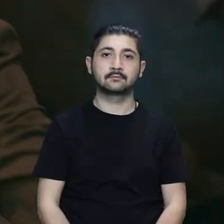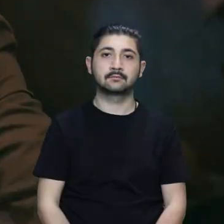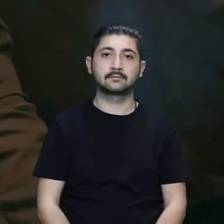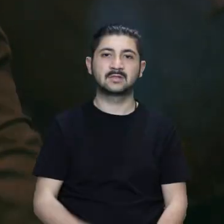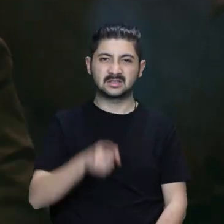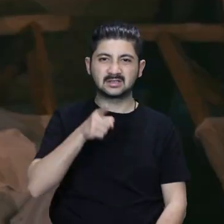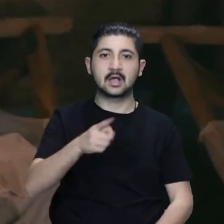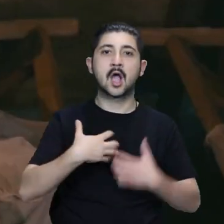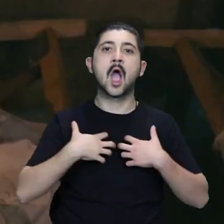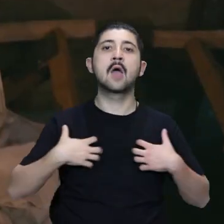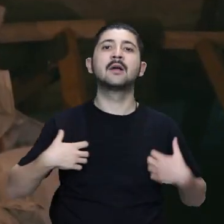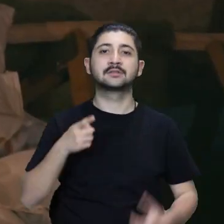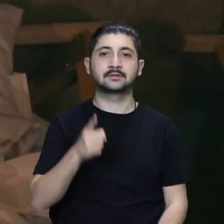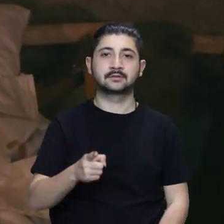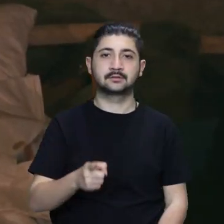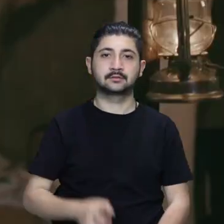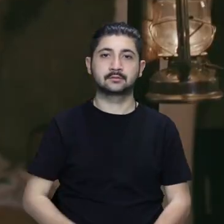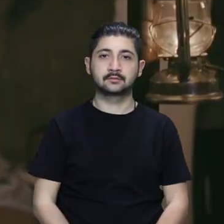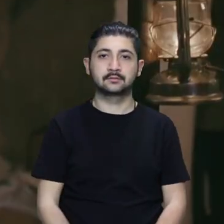Sen bir kahramansın.